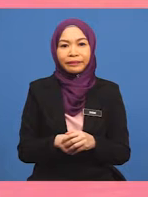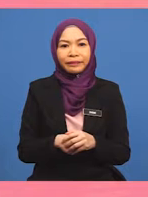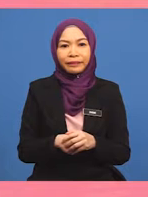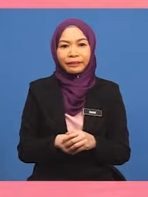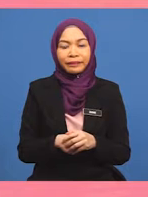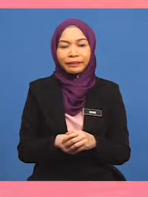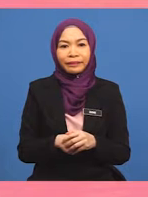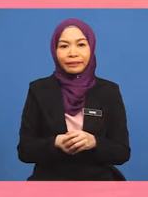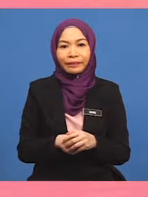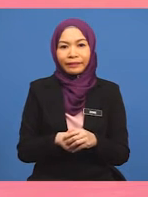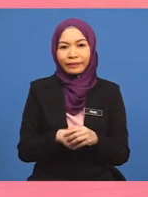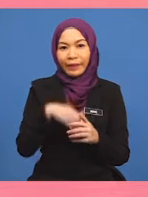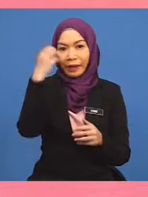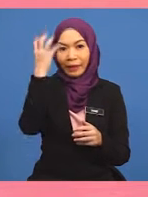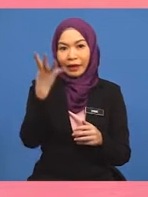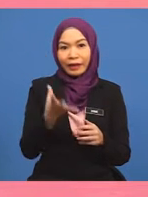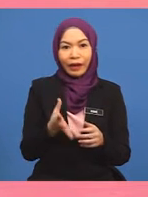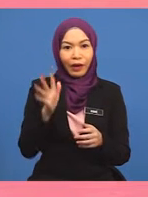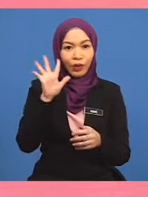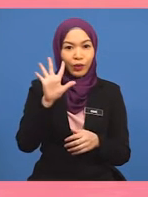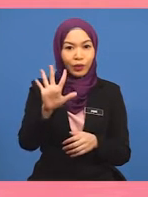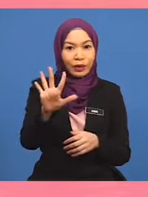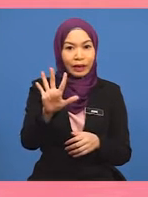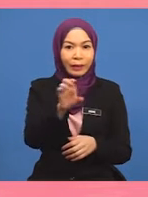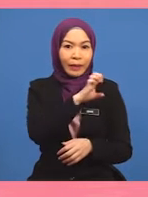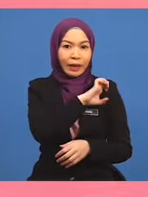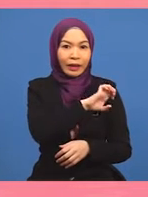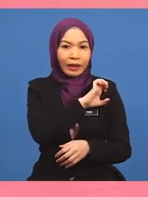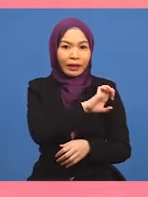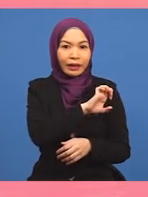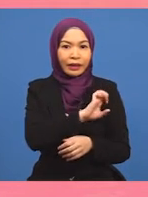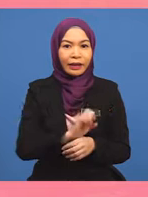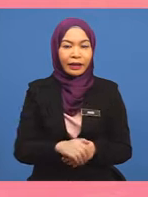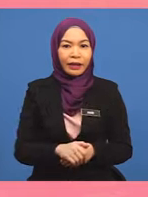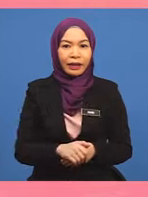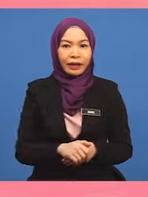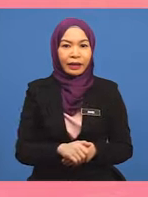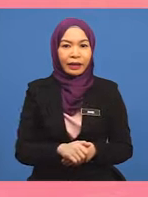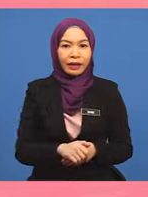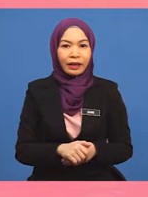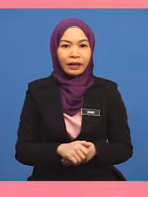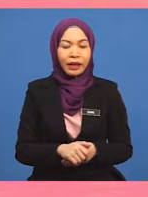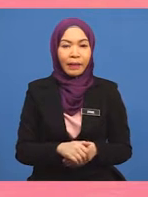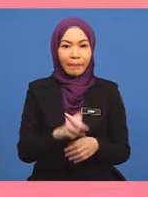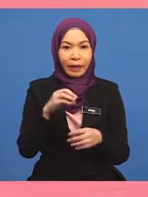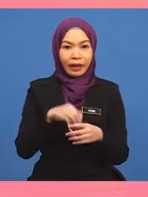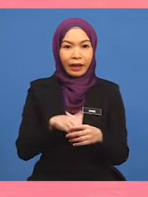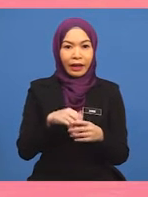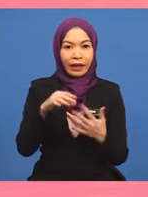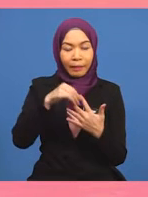Baiklah, nyatakan lima kriteria dalam